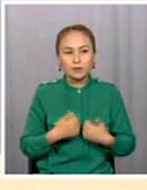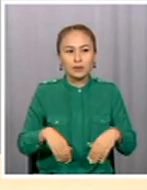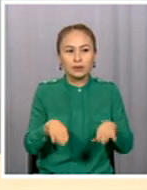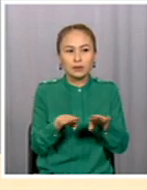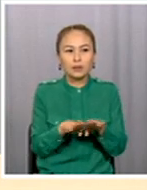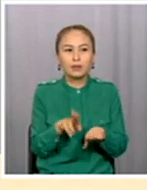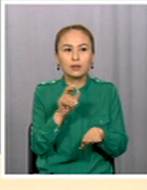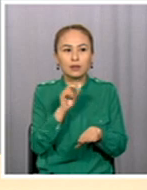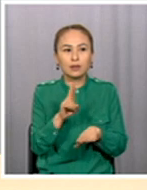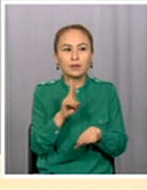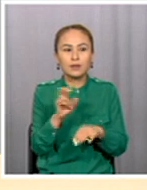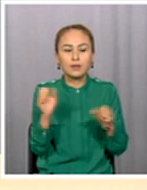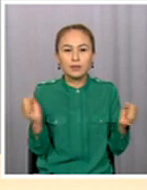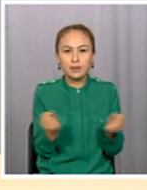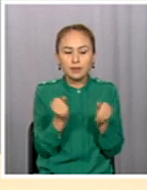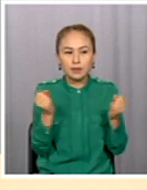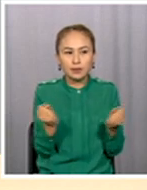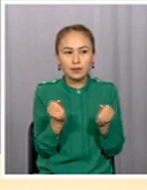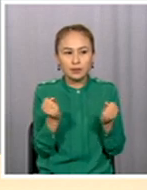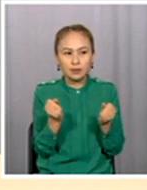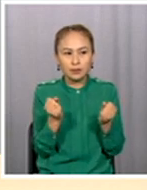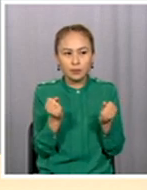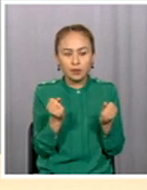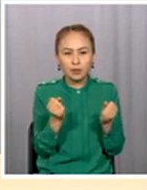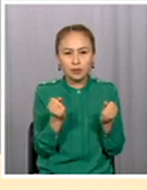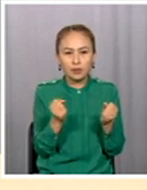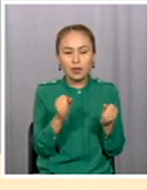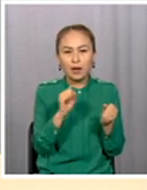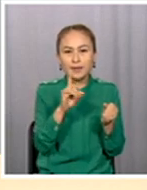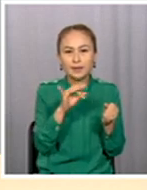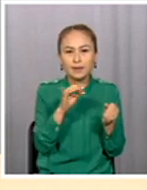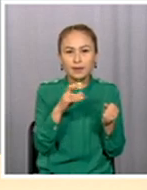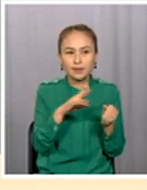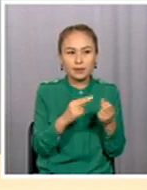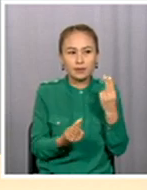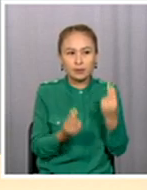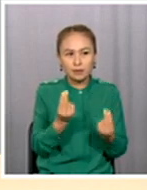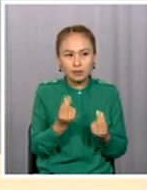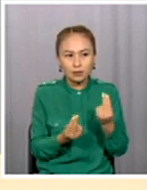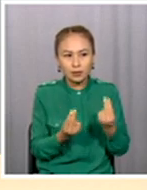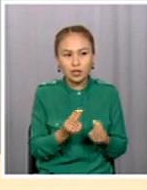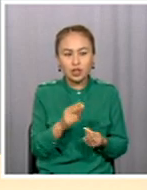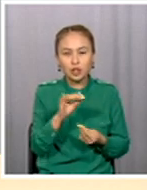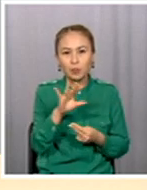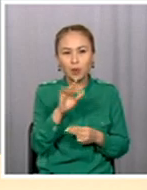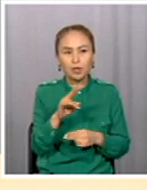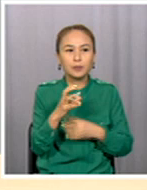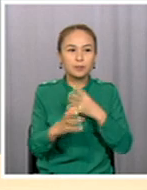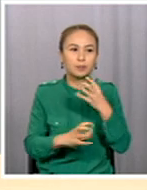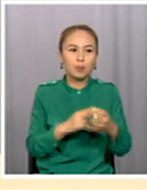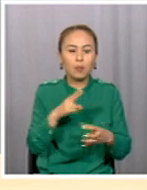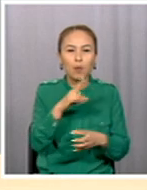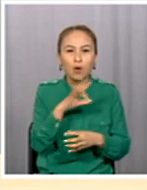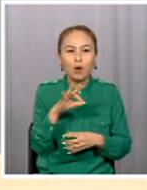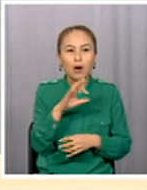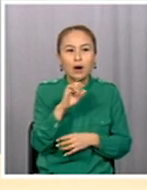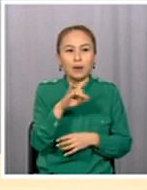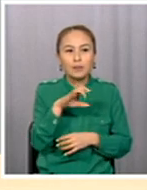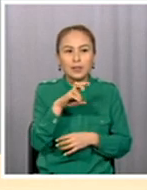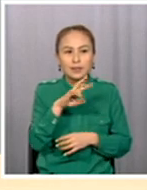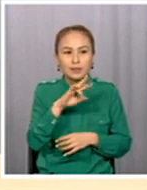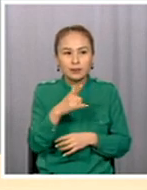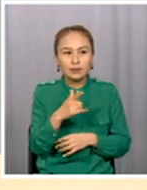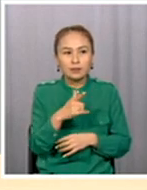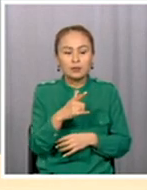соревнований, таких как зимние азиатские игры, чемпионаты мира по армрестлингу,